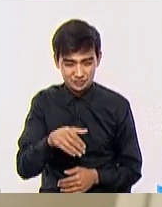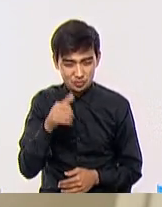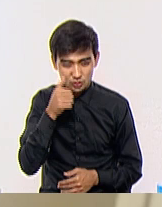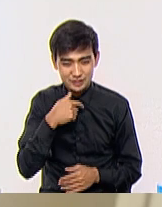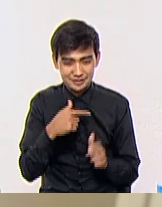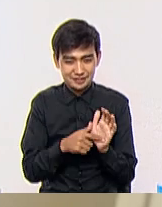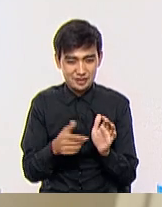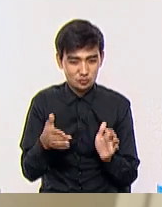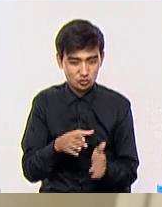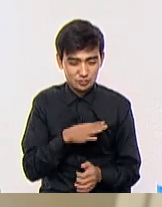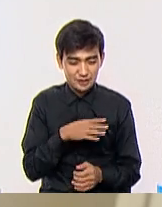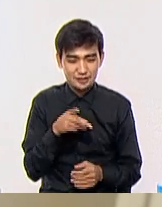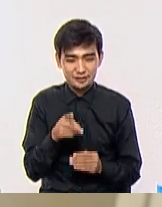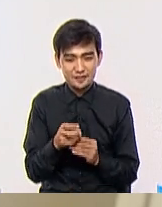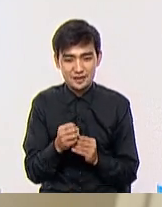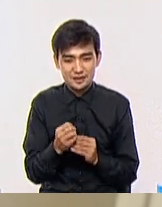алғанбыз.